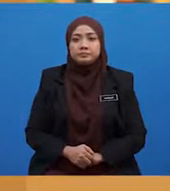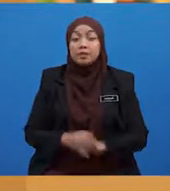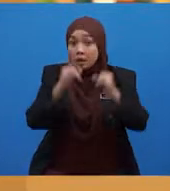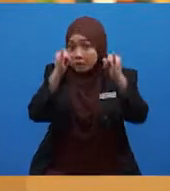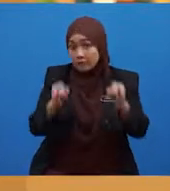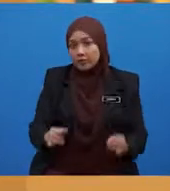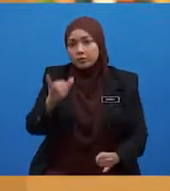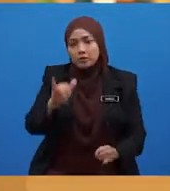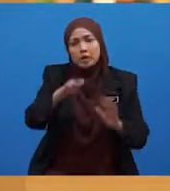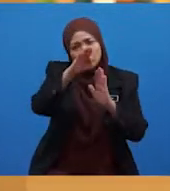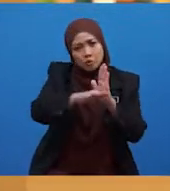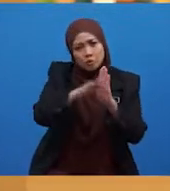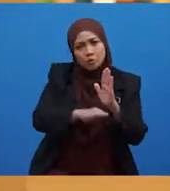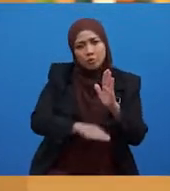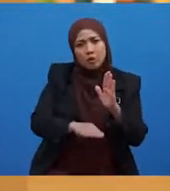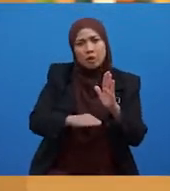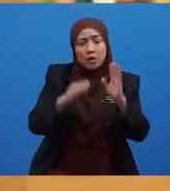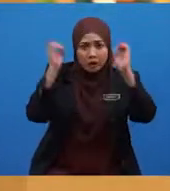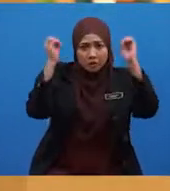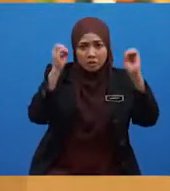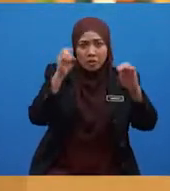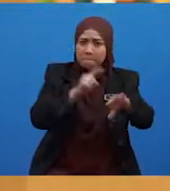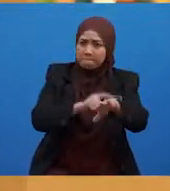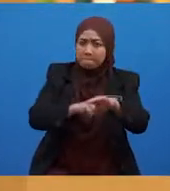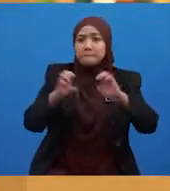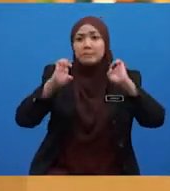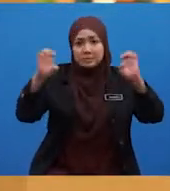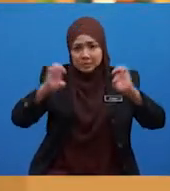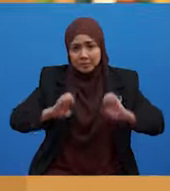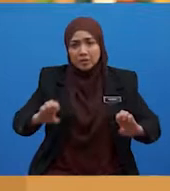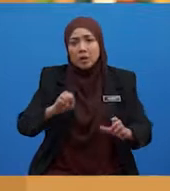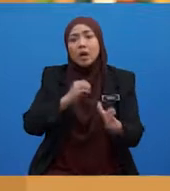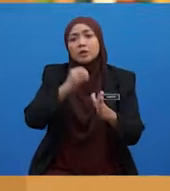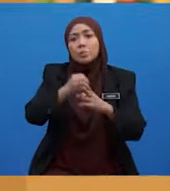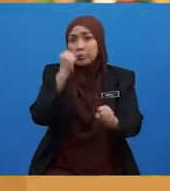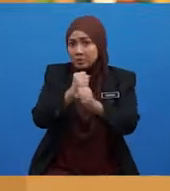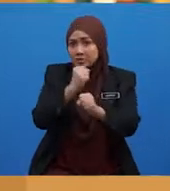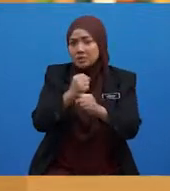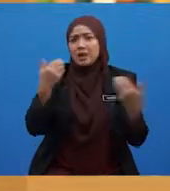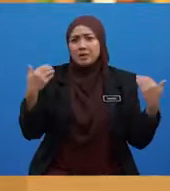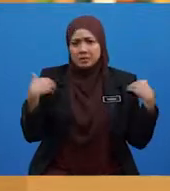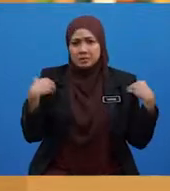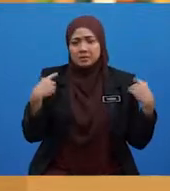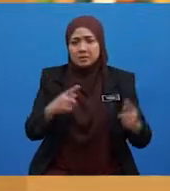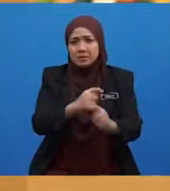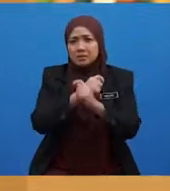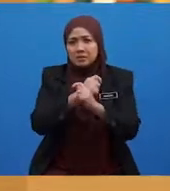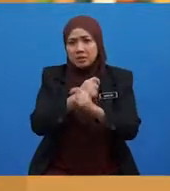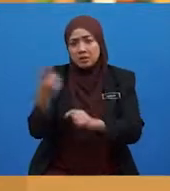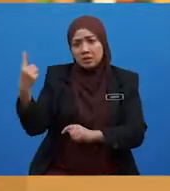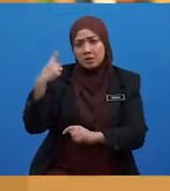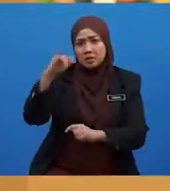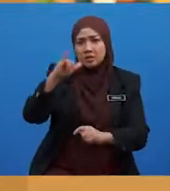Individu yang kurang darah beroksigen semasa bersenam atau bekerja mempunyai daya tahan kardiovaskular